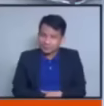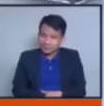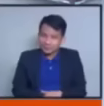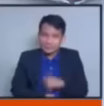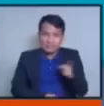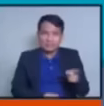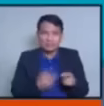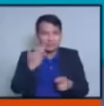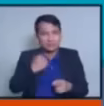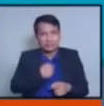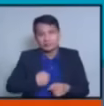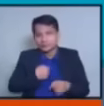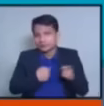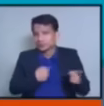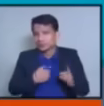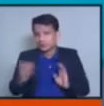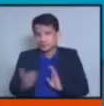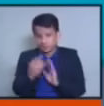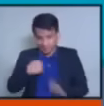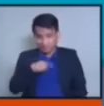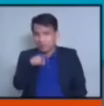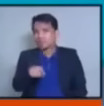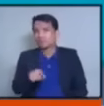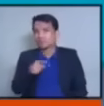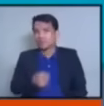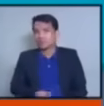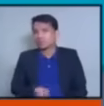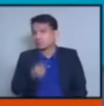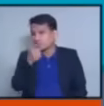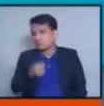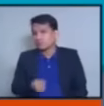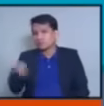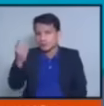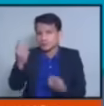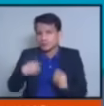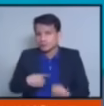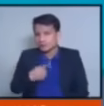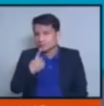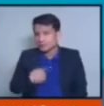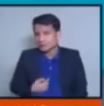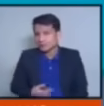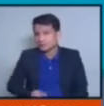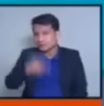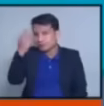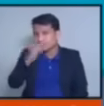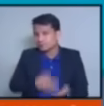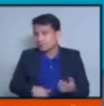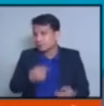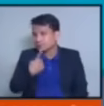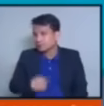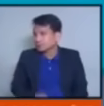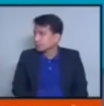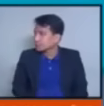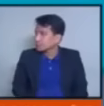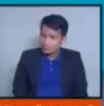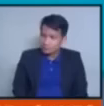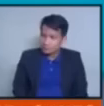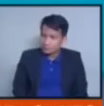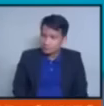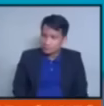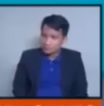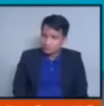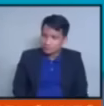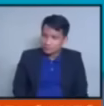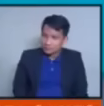Alam mo sir, pasensya na kung nasa harapan lang kita, baka inabutan ka ng tadyak ko. Nakaka-highblood ka ng gusto. Grabe ka.